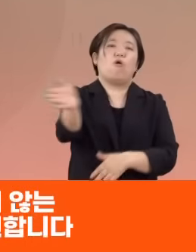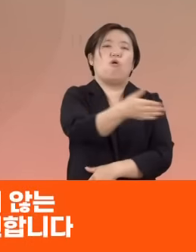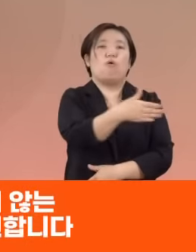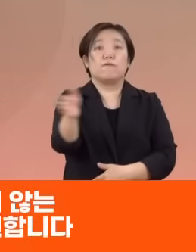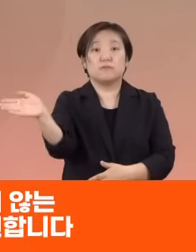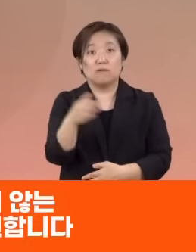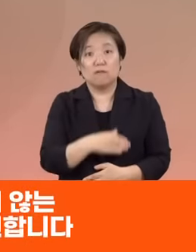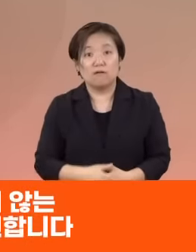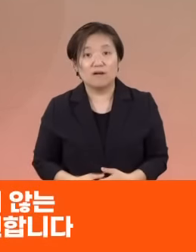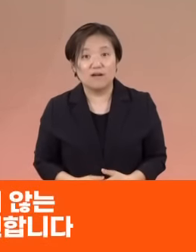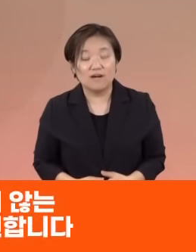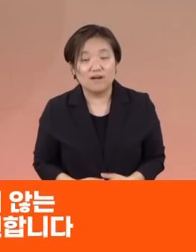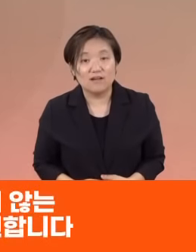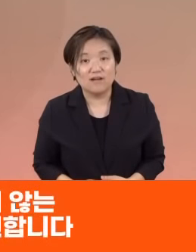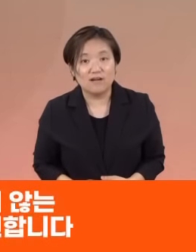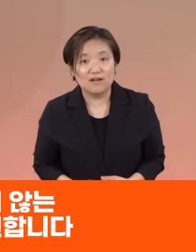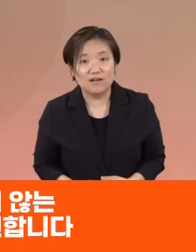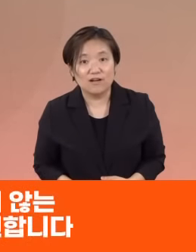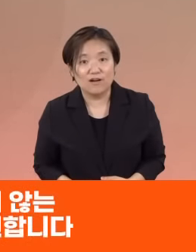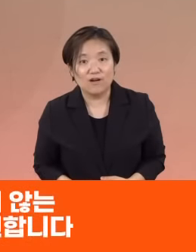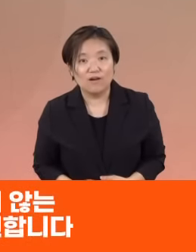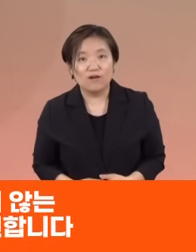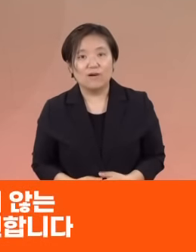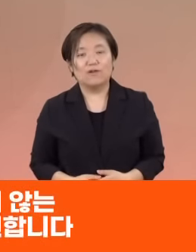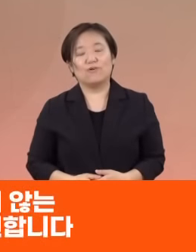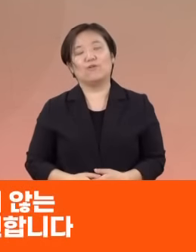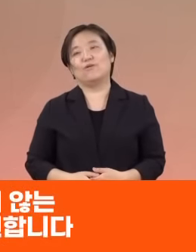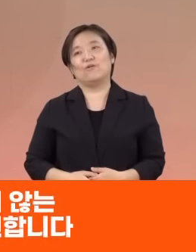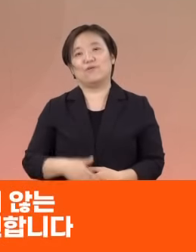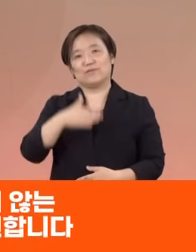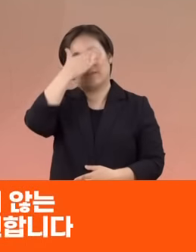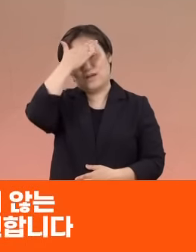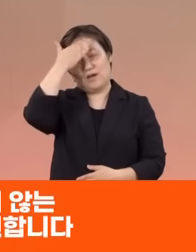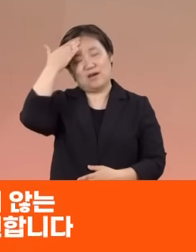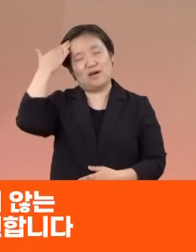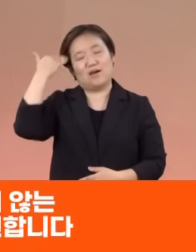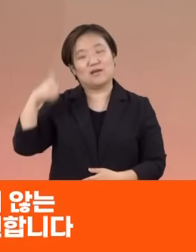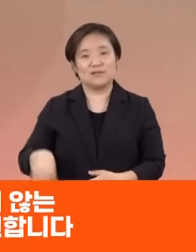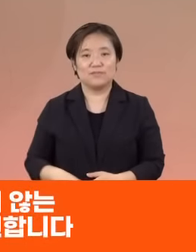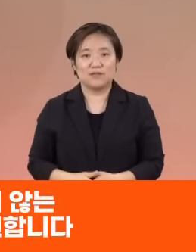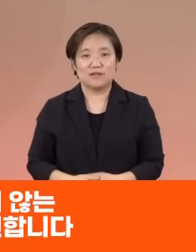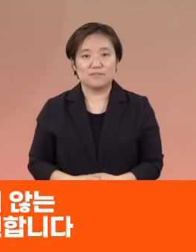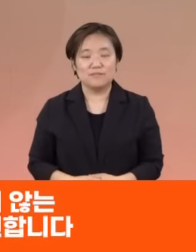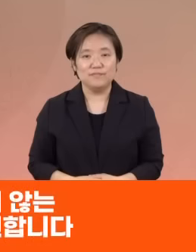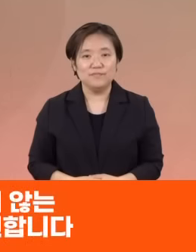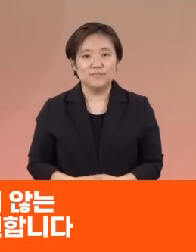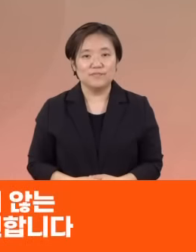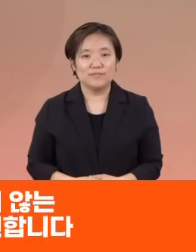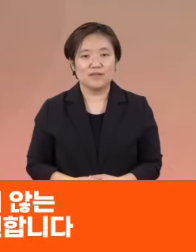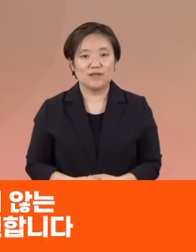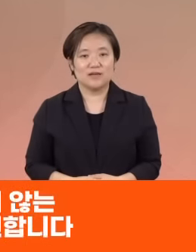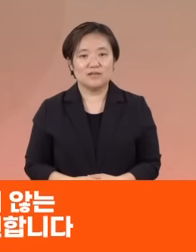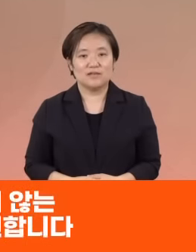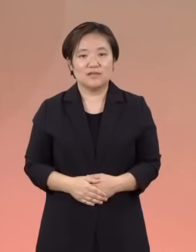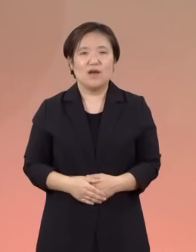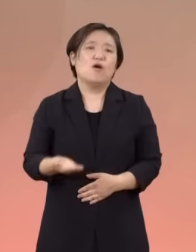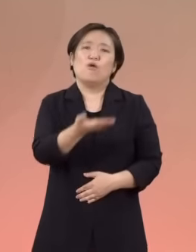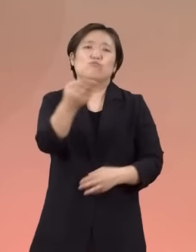그 어떻게든 살 사람은 살아요 어우 다행이다 다행이다 그까 우리 사고 조심해야